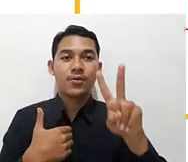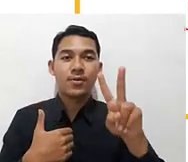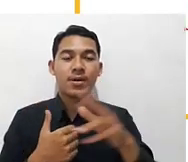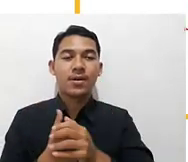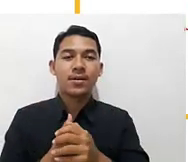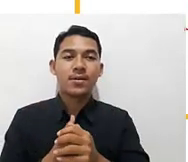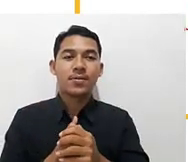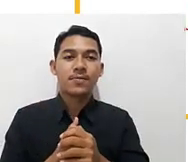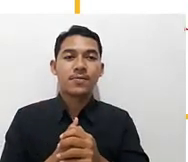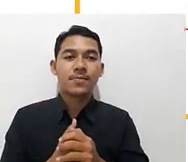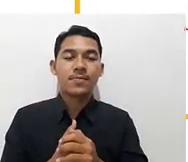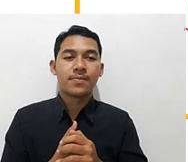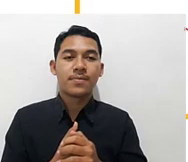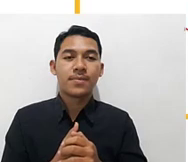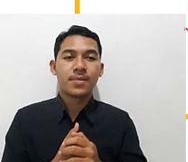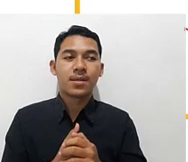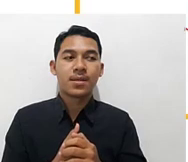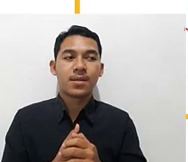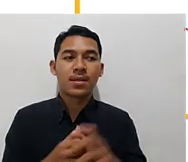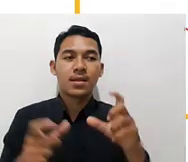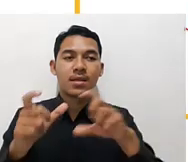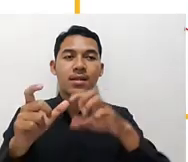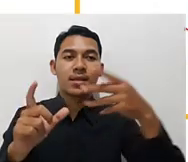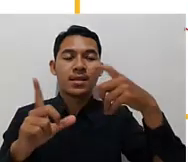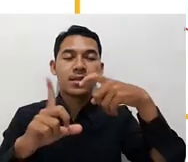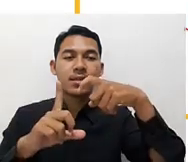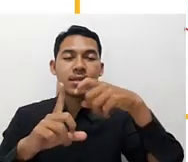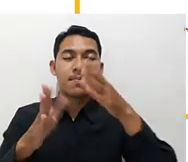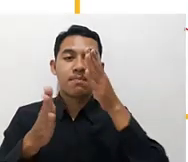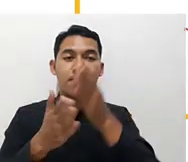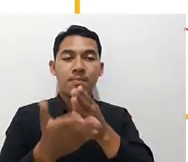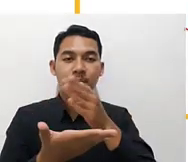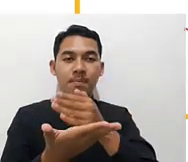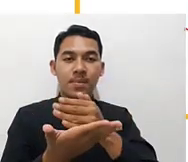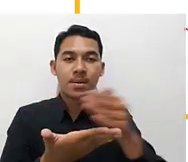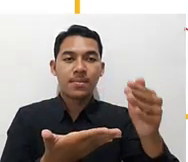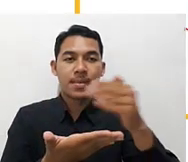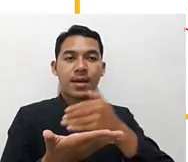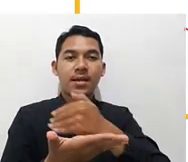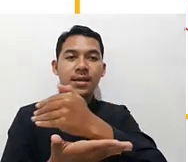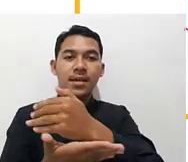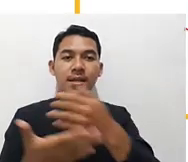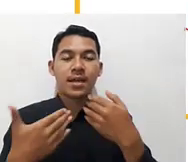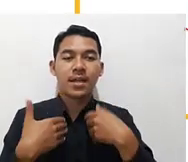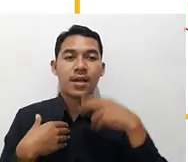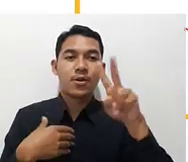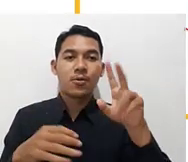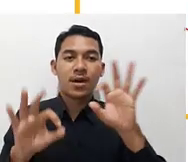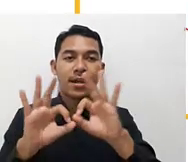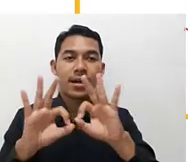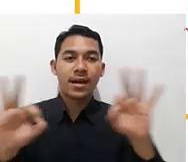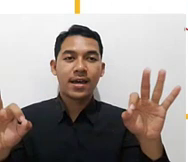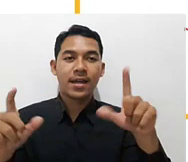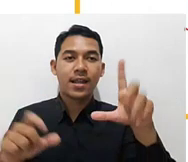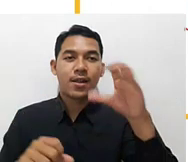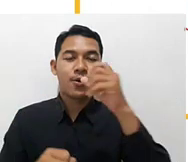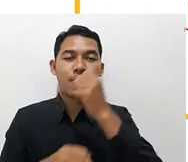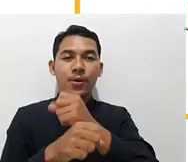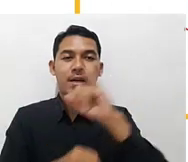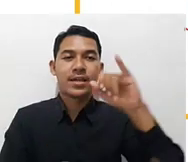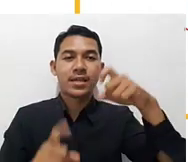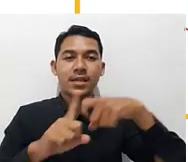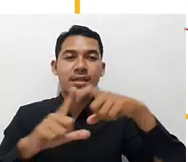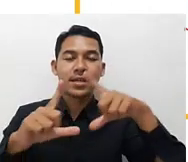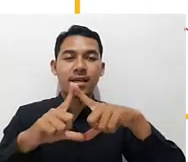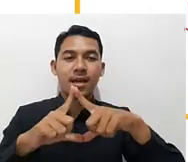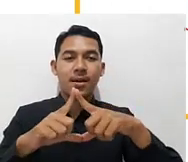dua istilahnya ada dua section, ada dua bagian. Nanti silahkan dicari ya rangkaian logikanya gimana, kemudian dijelasin prinsip